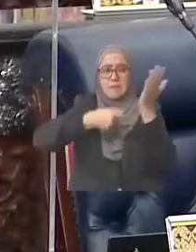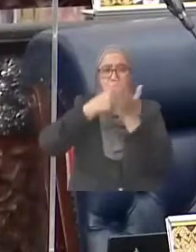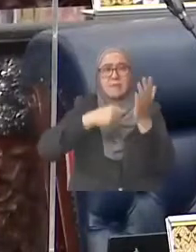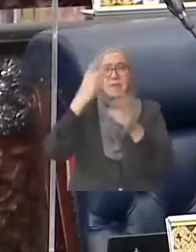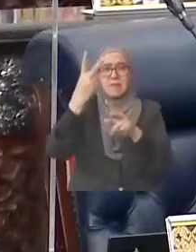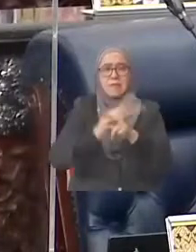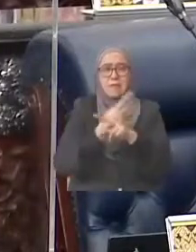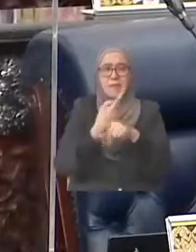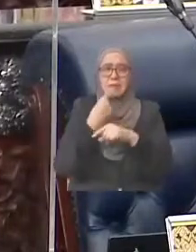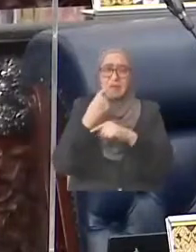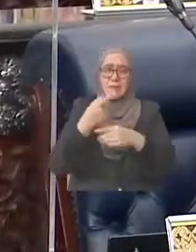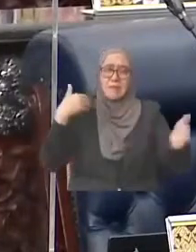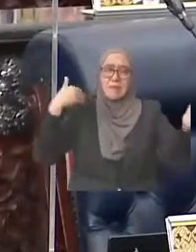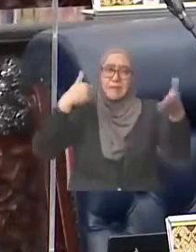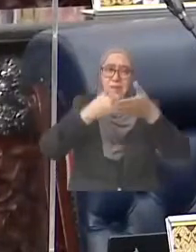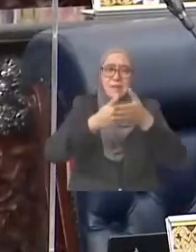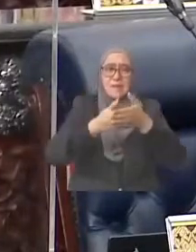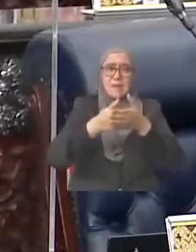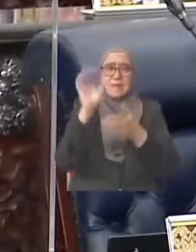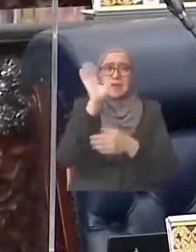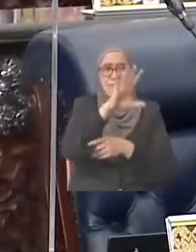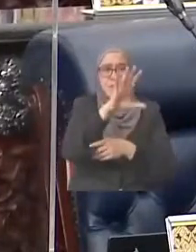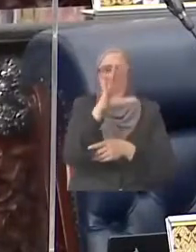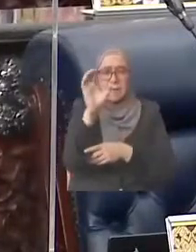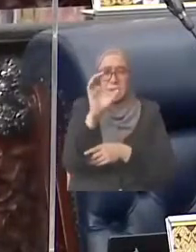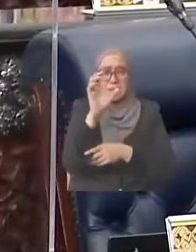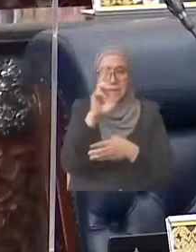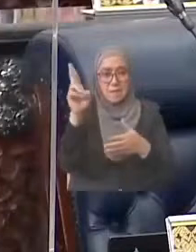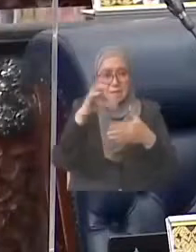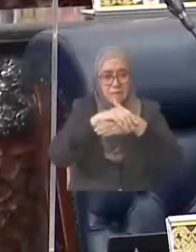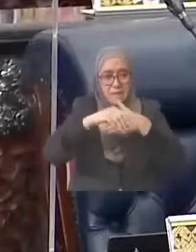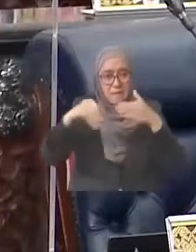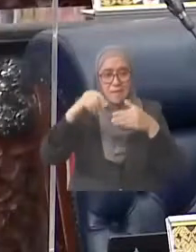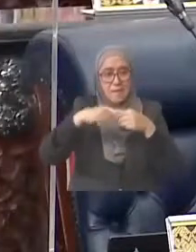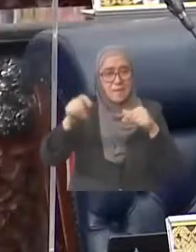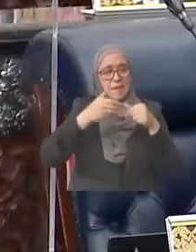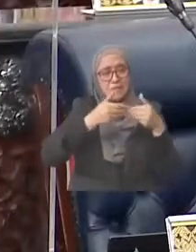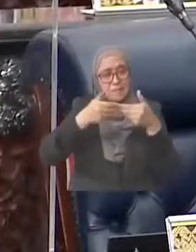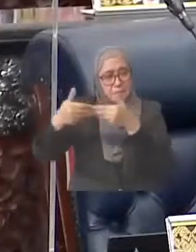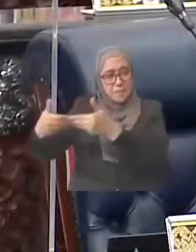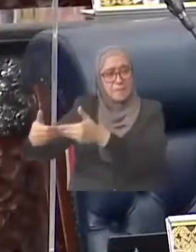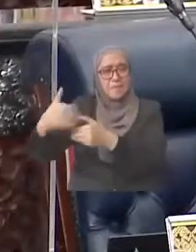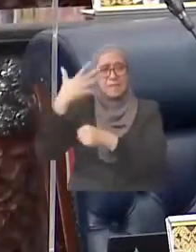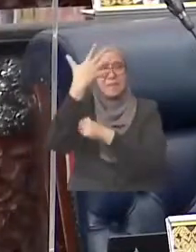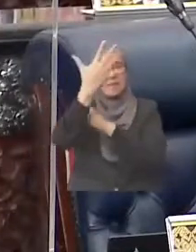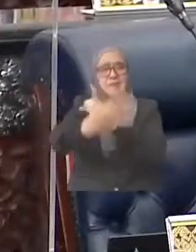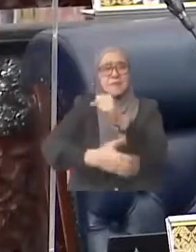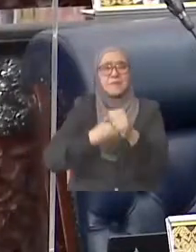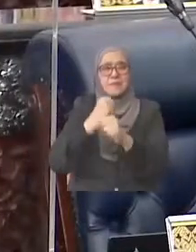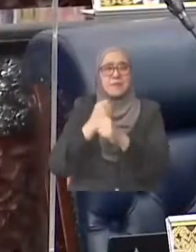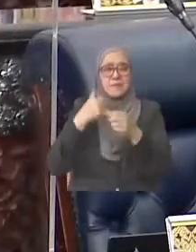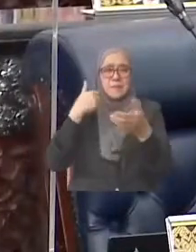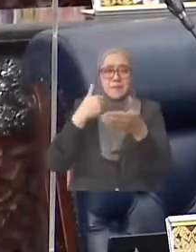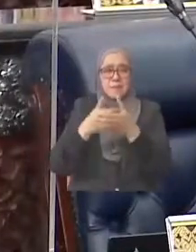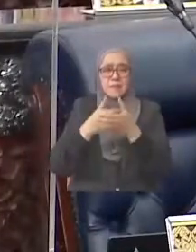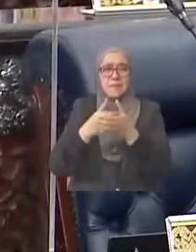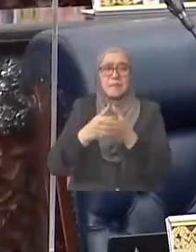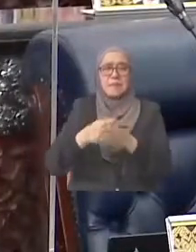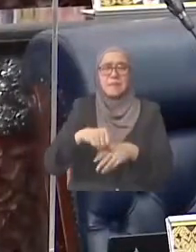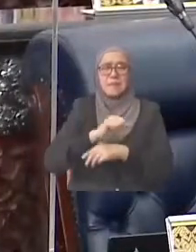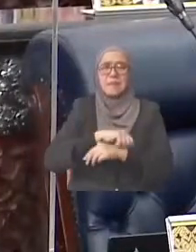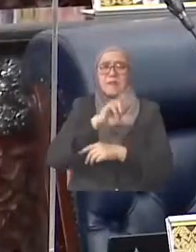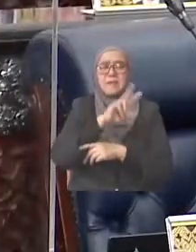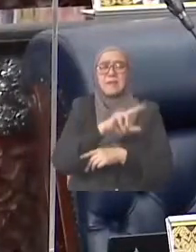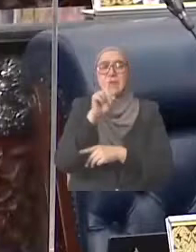kepada single 500.000 Ringgit dan dilanjutkan pagi tempo lima tahun sehingga 31 Des 20 25